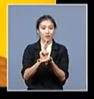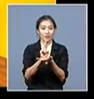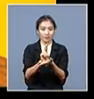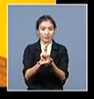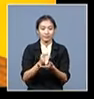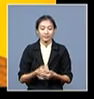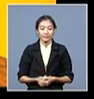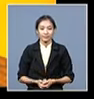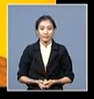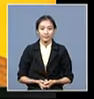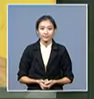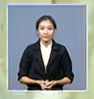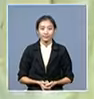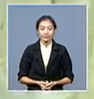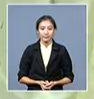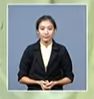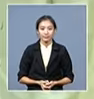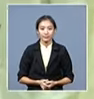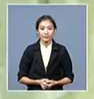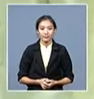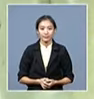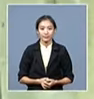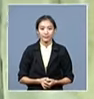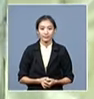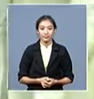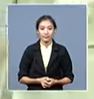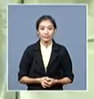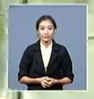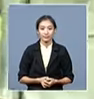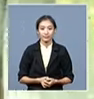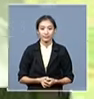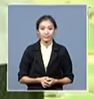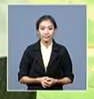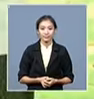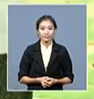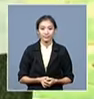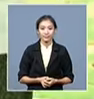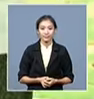FC เก็บตกค่ะ